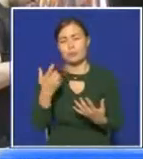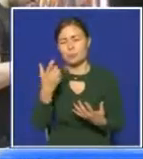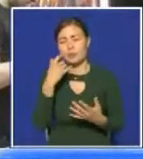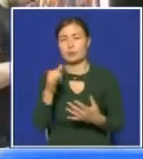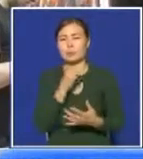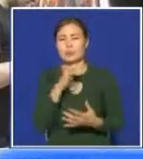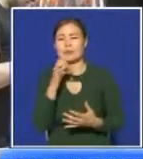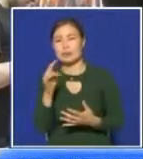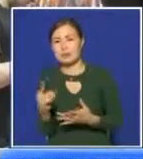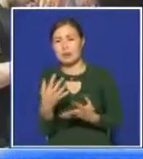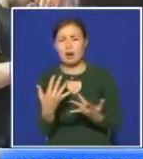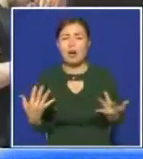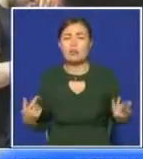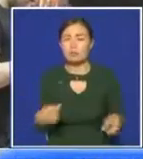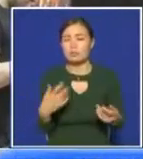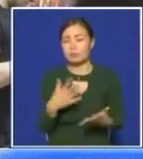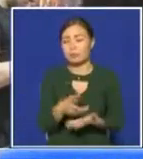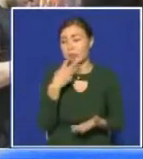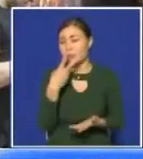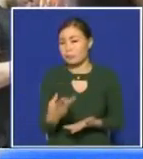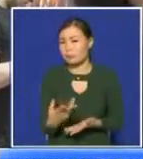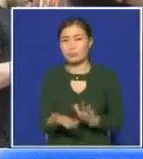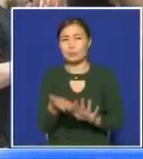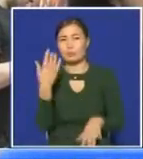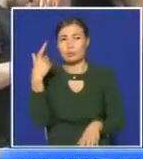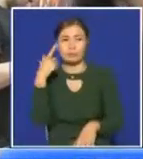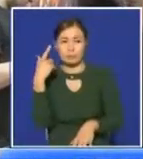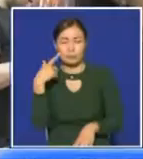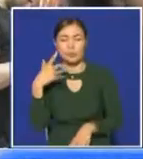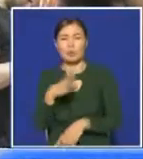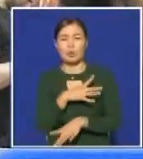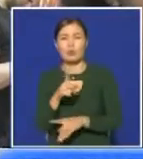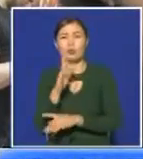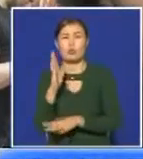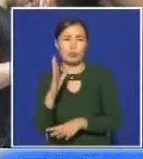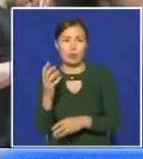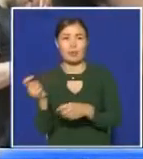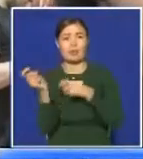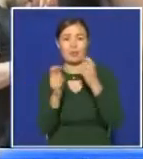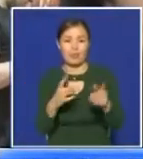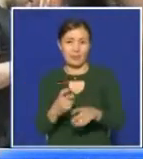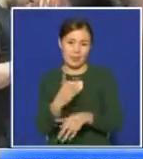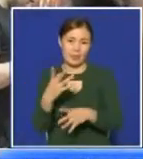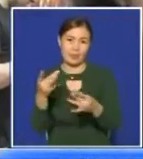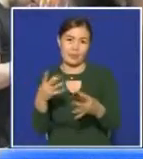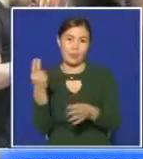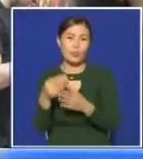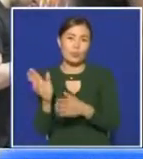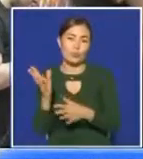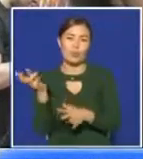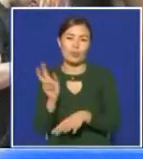колбаса, сырлар сатып. Мен бұны өткен күннен бері естігенмін. Және тағы пакет, екінші пакет сатып алуға